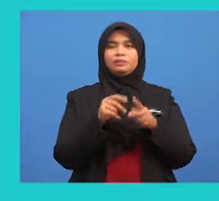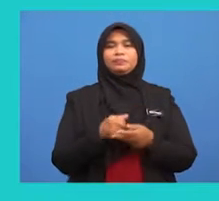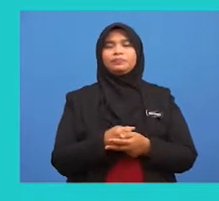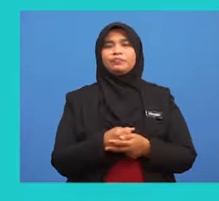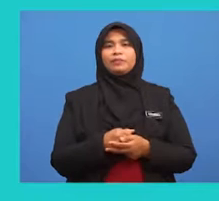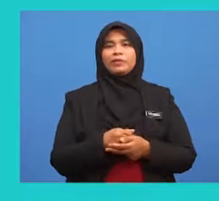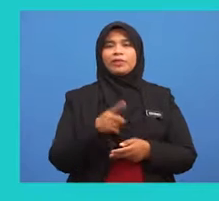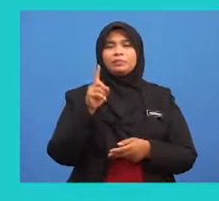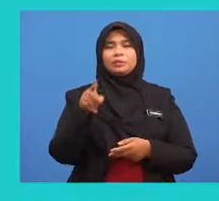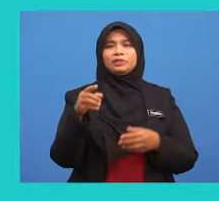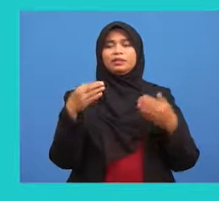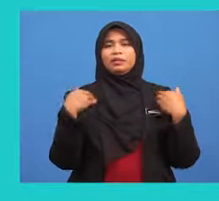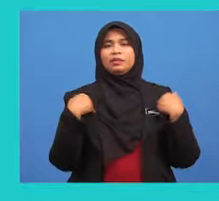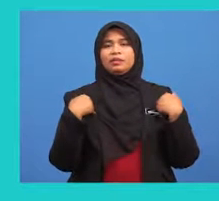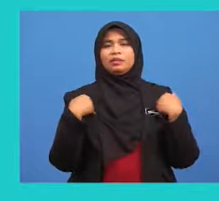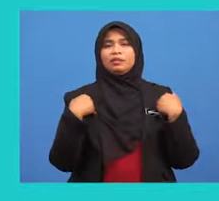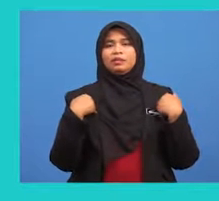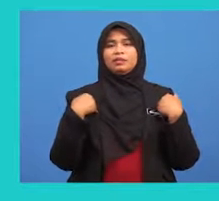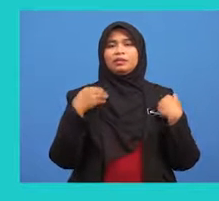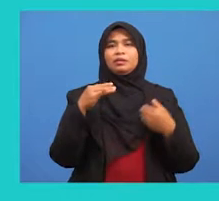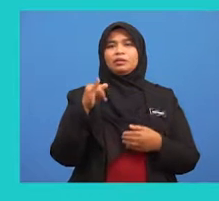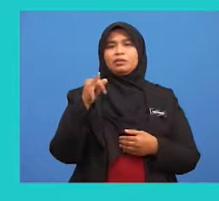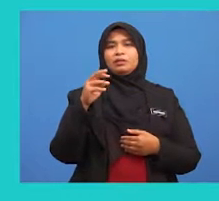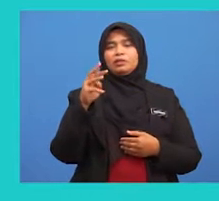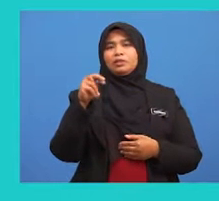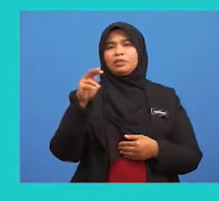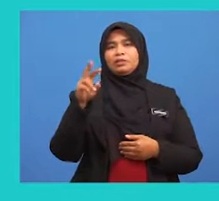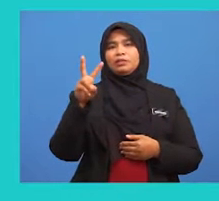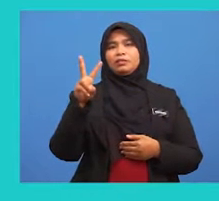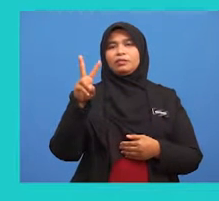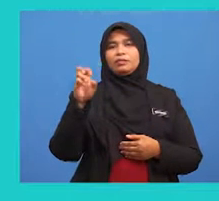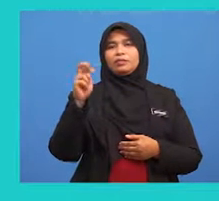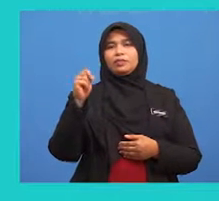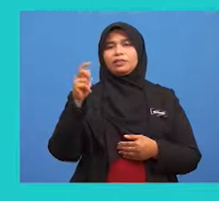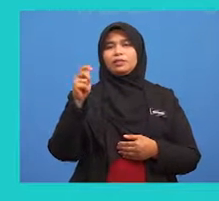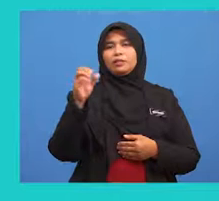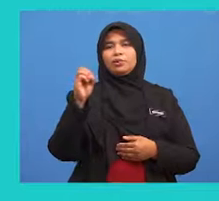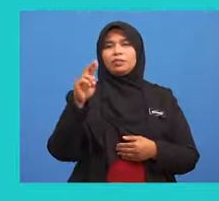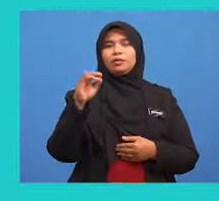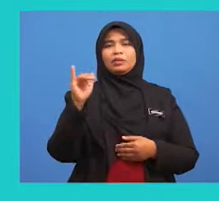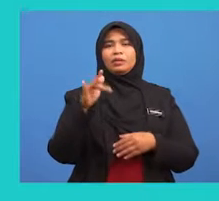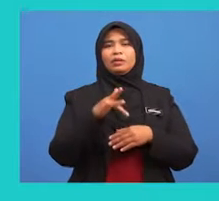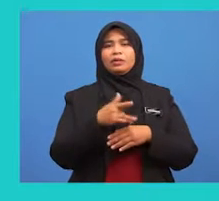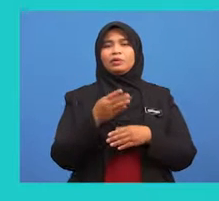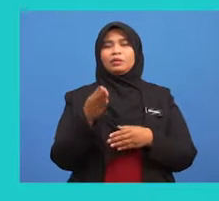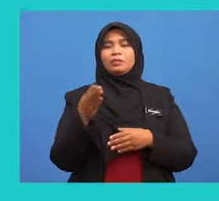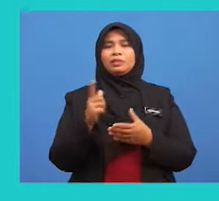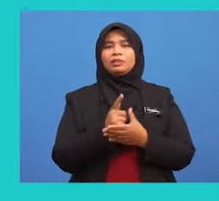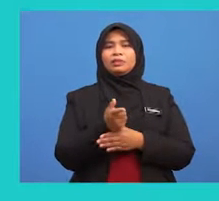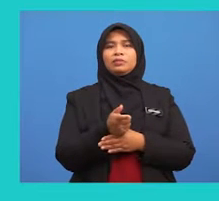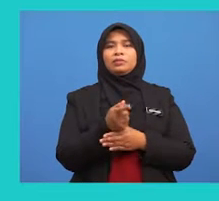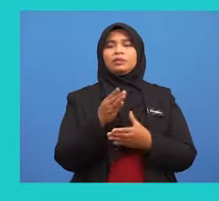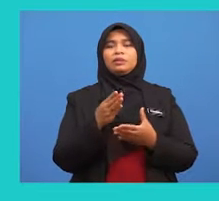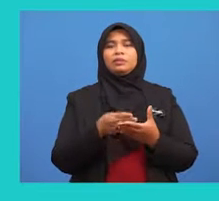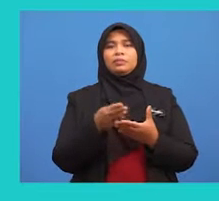langsung ini mesti ada inventory awal bahan langsung, belian